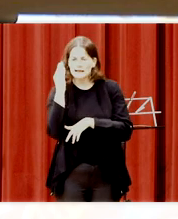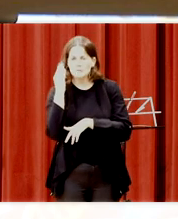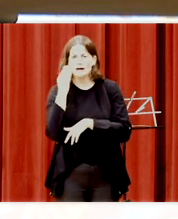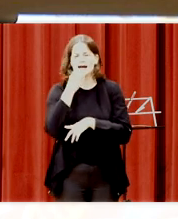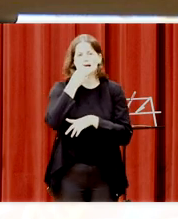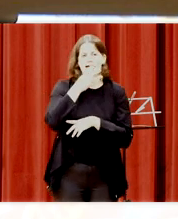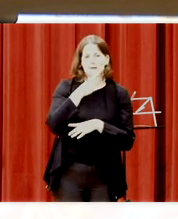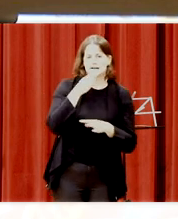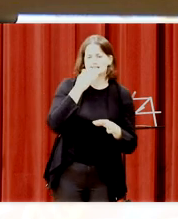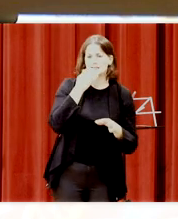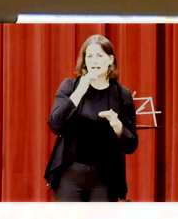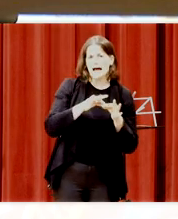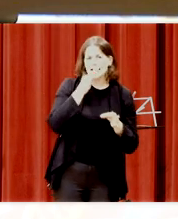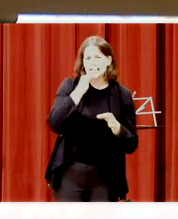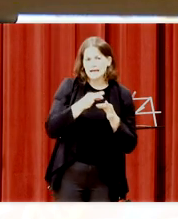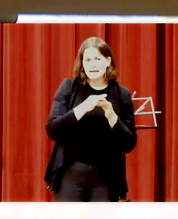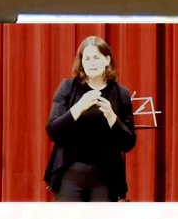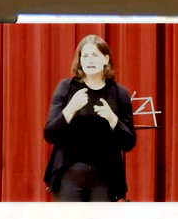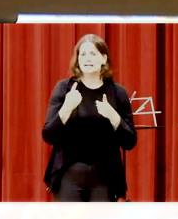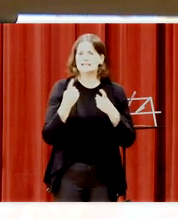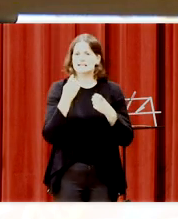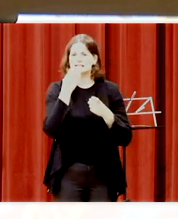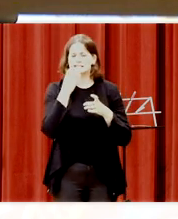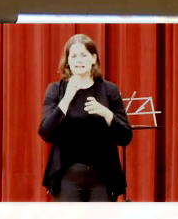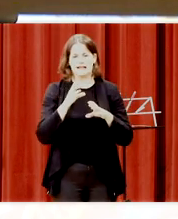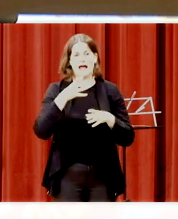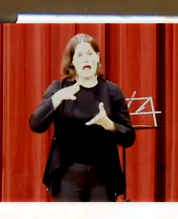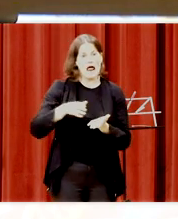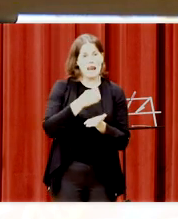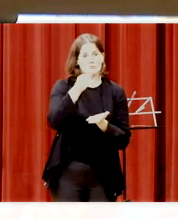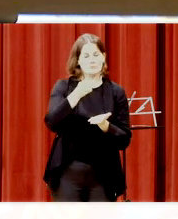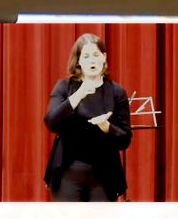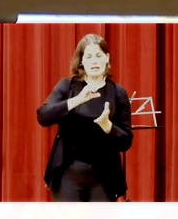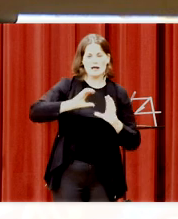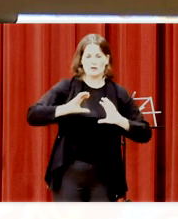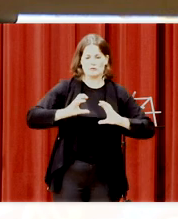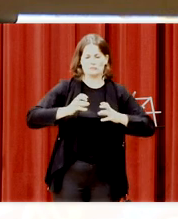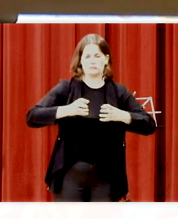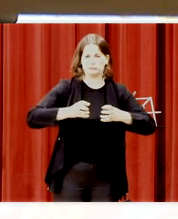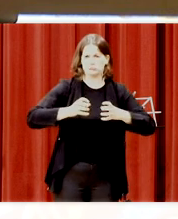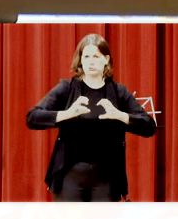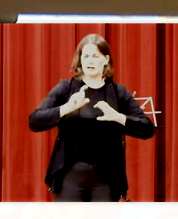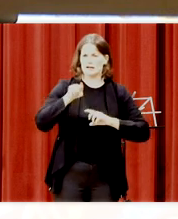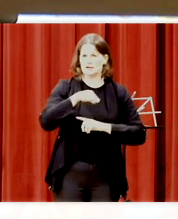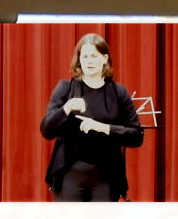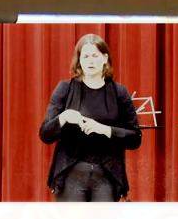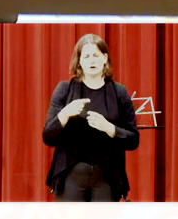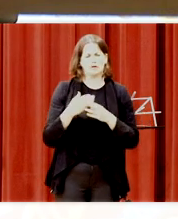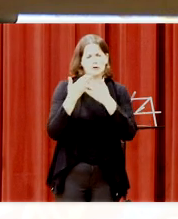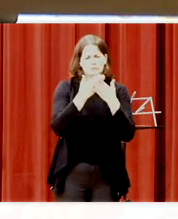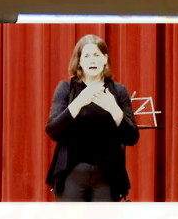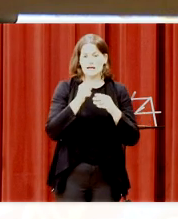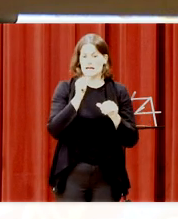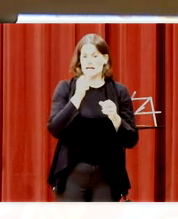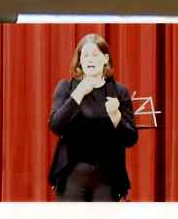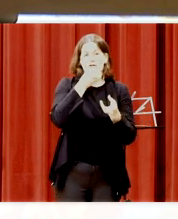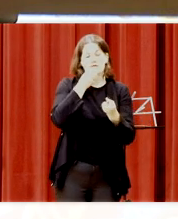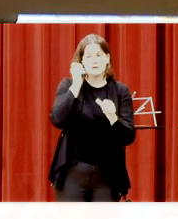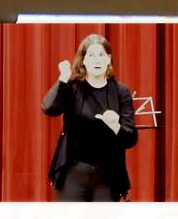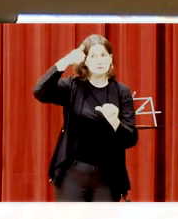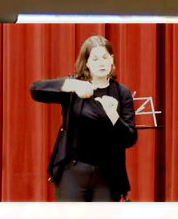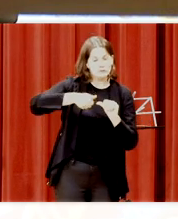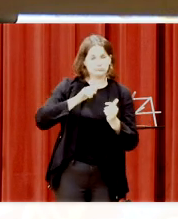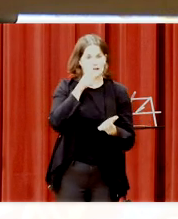estudiant les dades històriques i facilitant, d'alguna manera, aquesta evolució. Magatzem, si anem al magatzem d'Amazon,